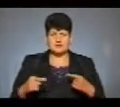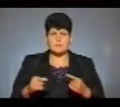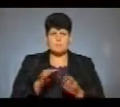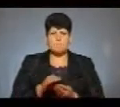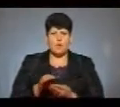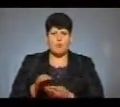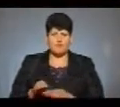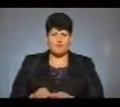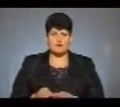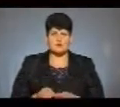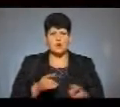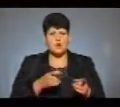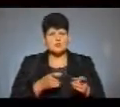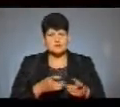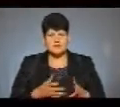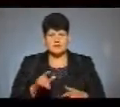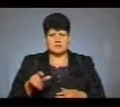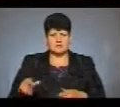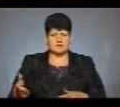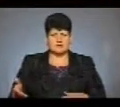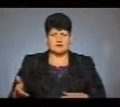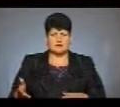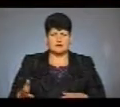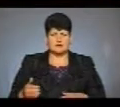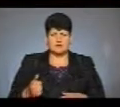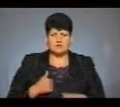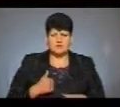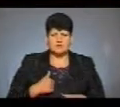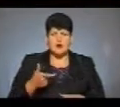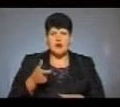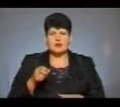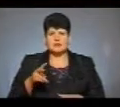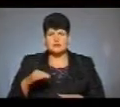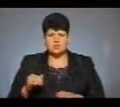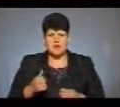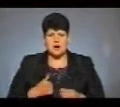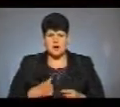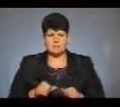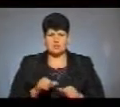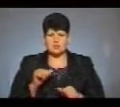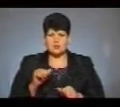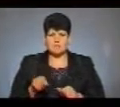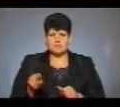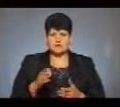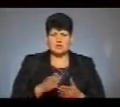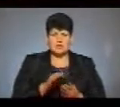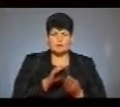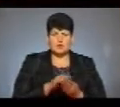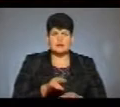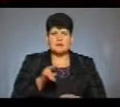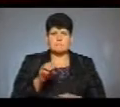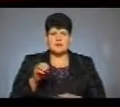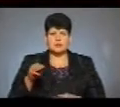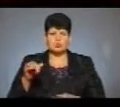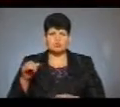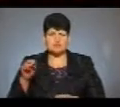поховань і розстріляних, і воїнів Галицької армії, зокрема, тут є могила Петушевського,